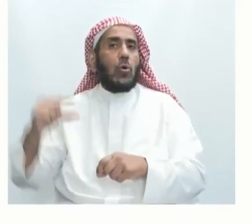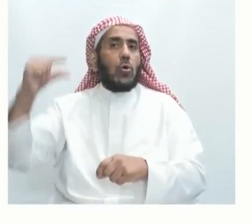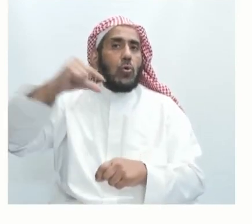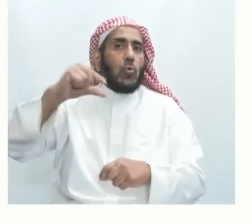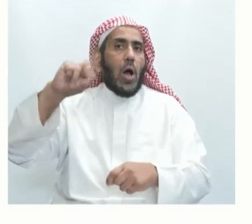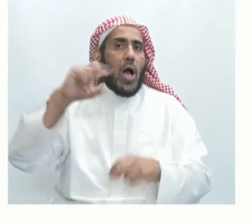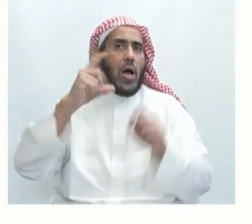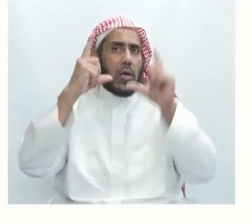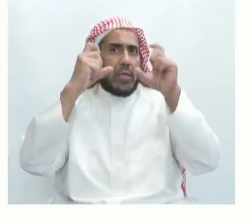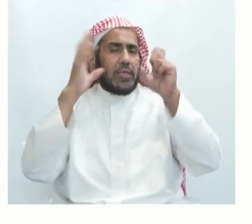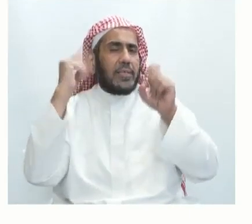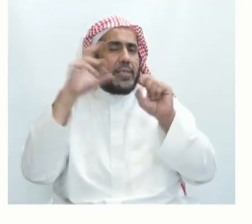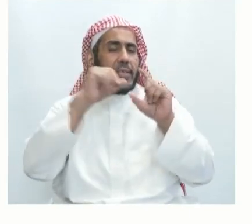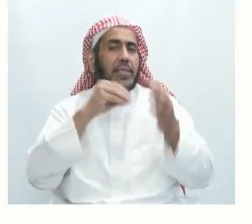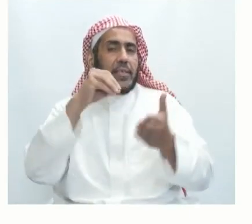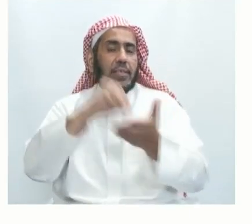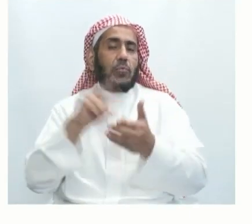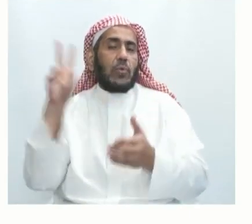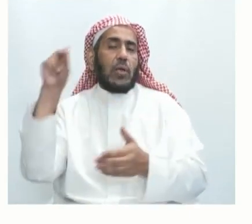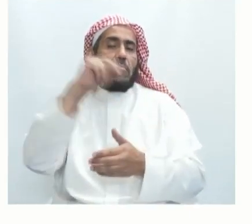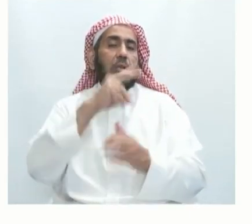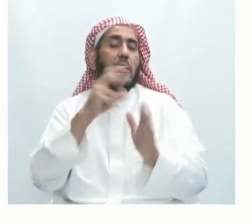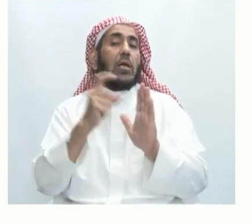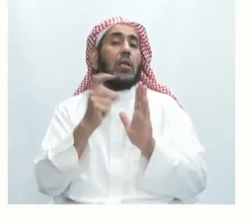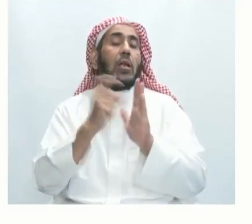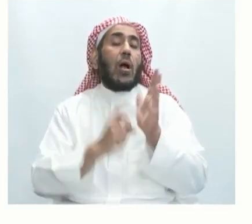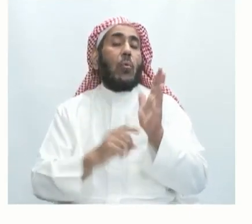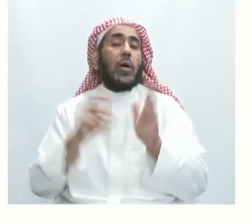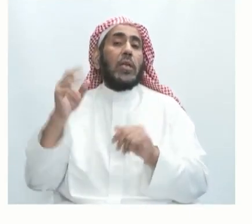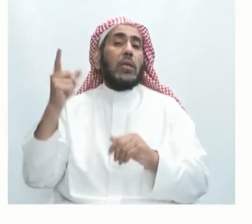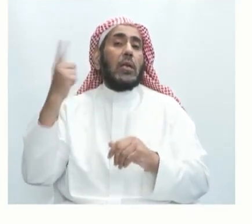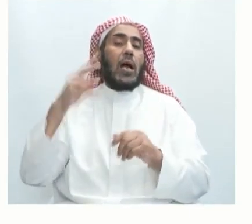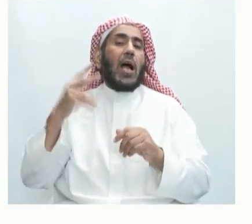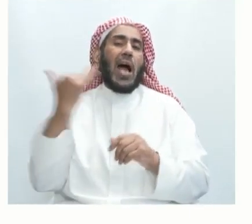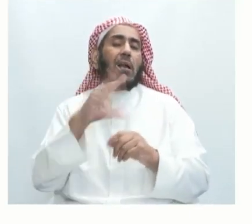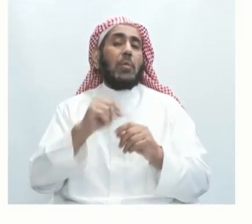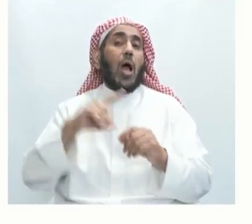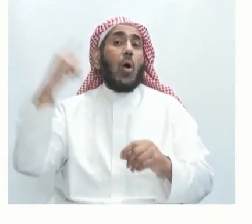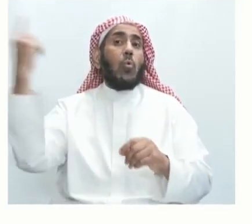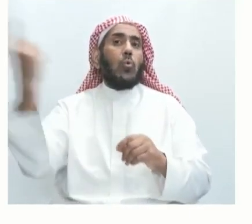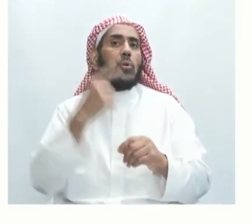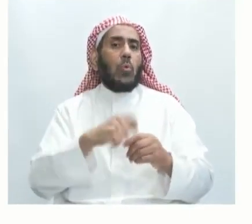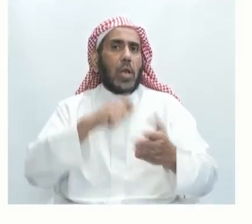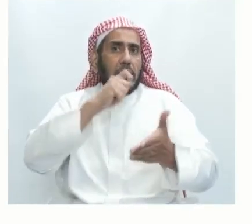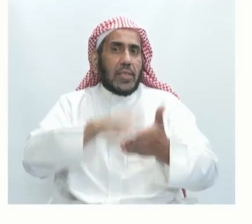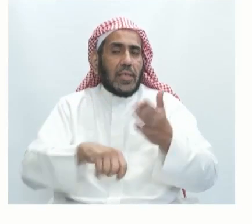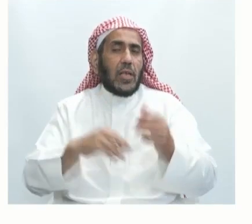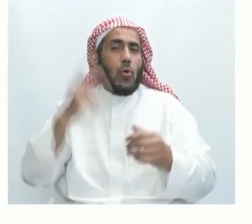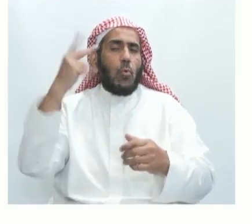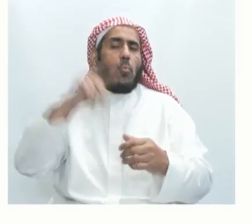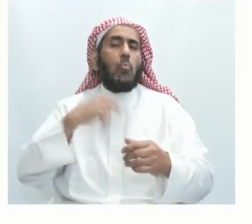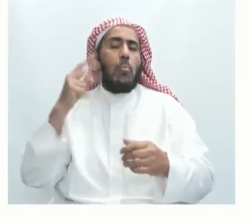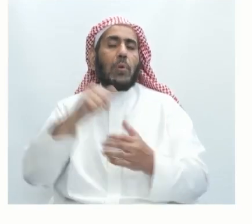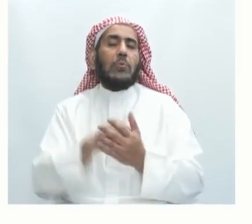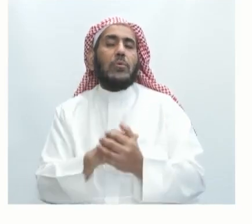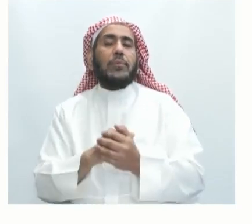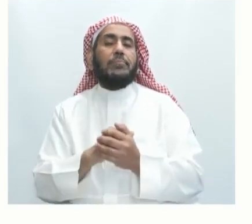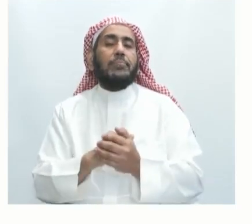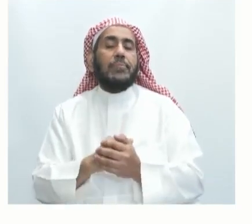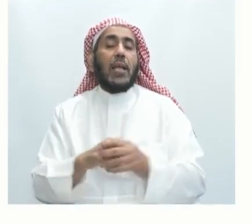دون امثله لقوانين عربيه او دوليه صادقت عليه الحكومه حكومه المملكه العربيه السعوديه